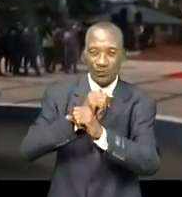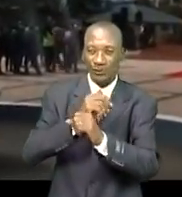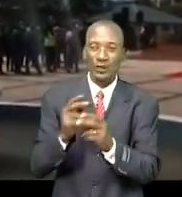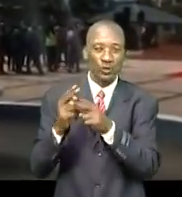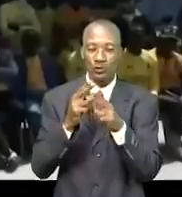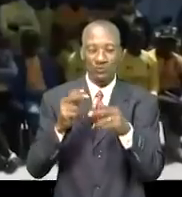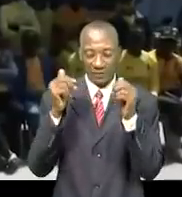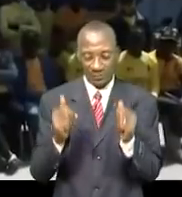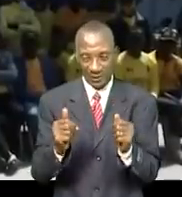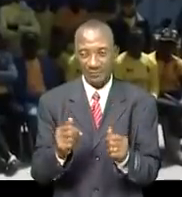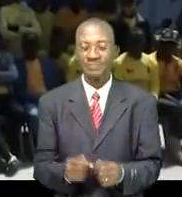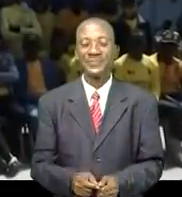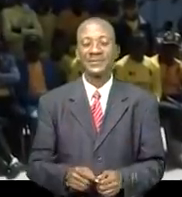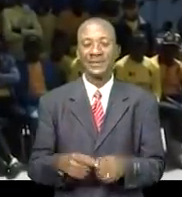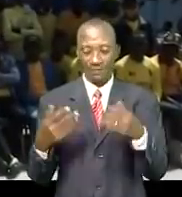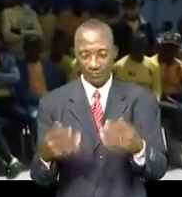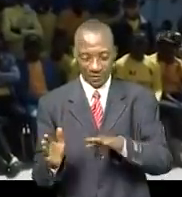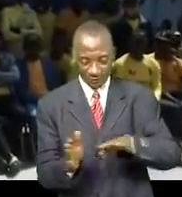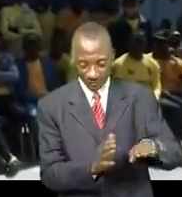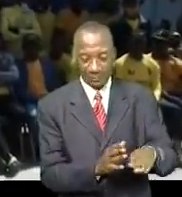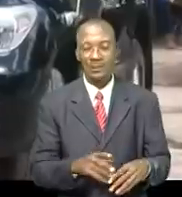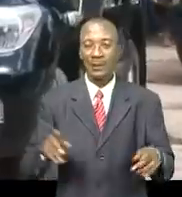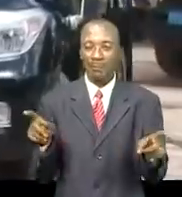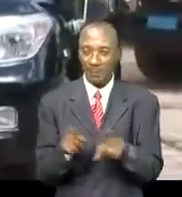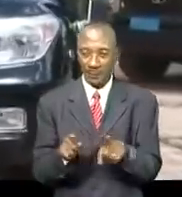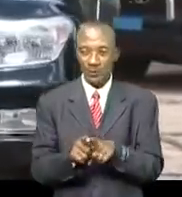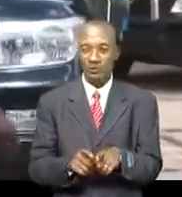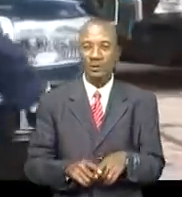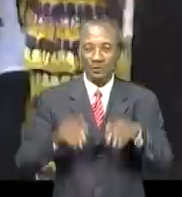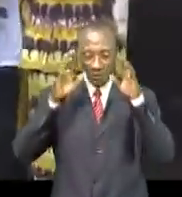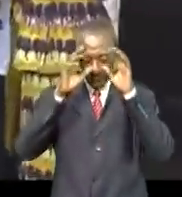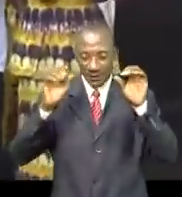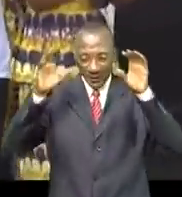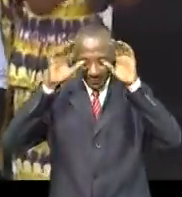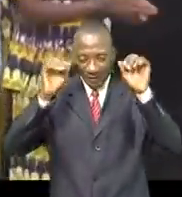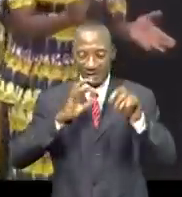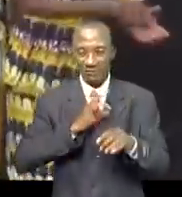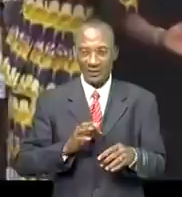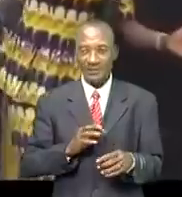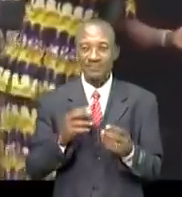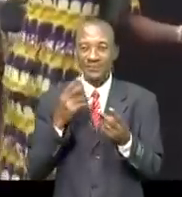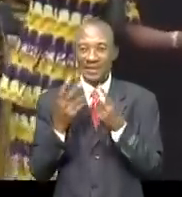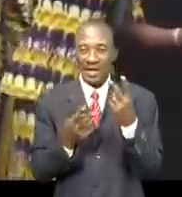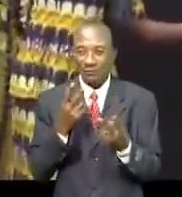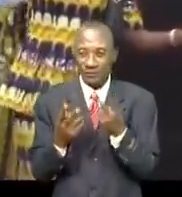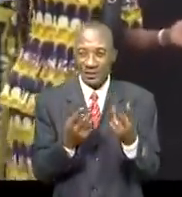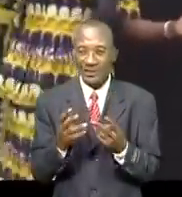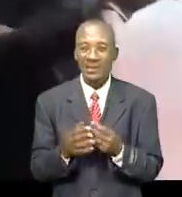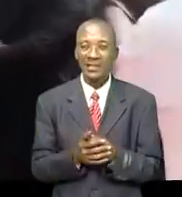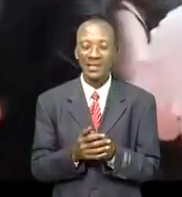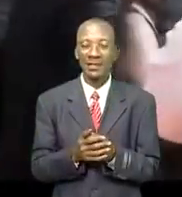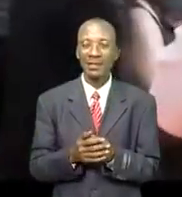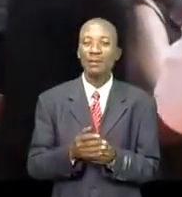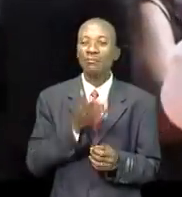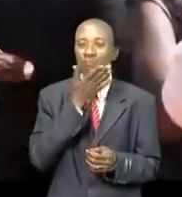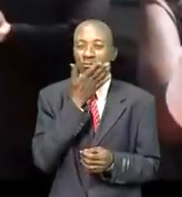de la même journée, le président de la République, Félix-Antoine Tshisekedi Tshilombo, a rendu visite au patriarche Gabriel Kyungu